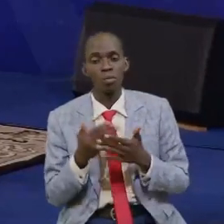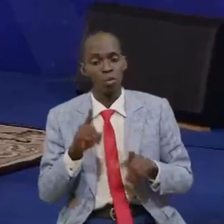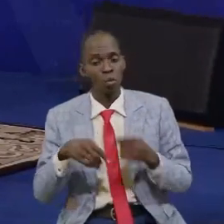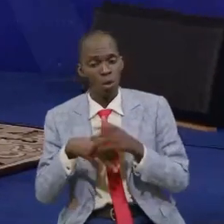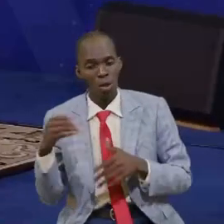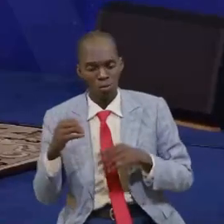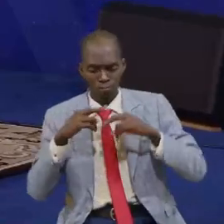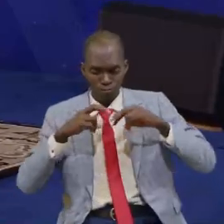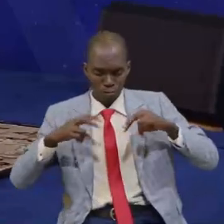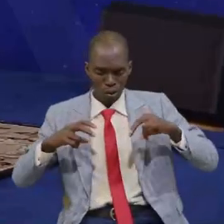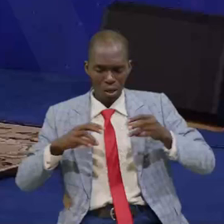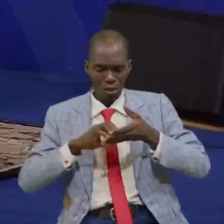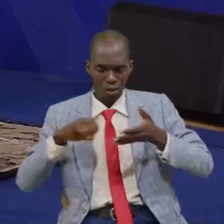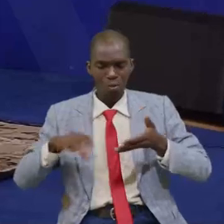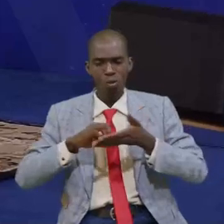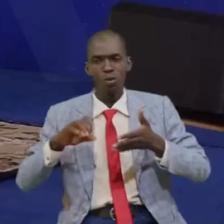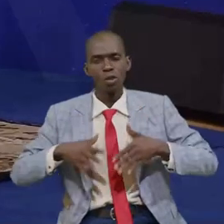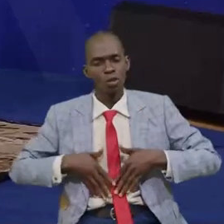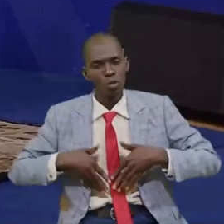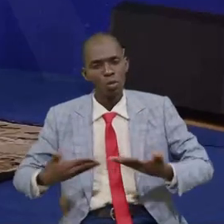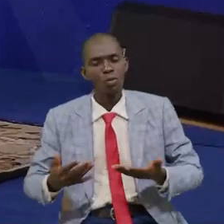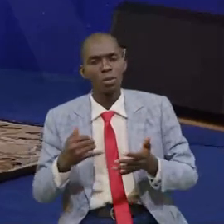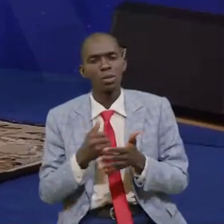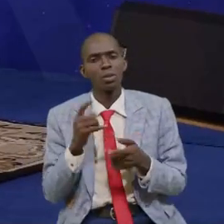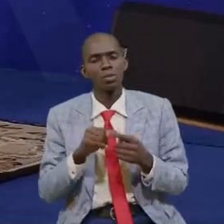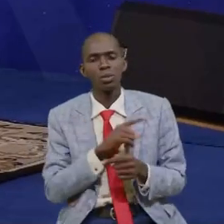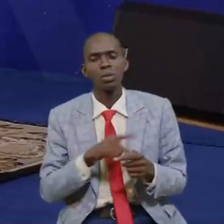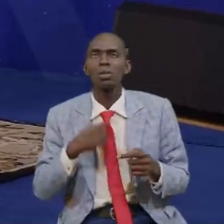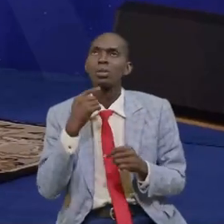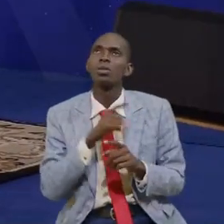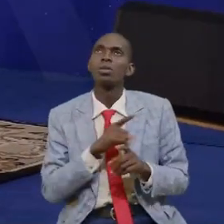faut ôter toutes ces choses et dire au Seigneur, faire face au Seigneur et dire, Seigneur,